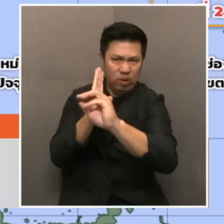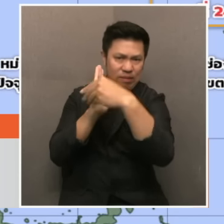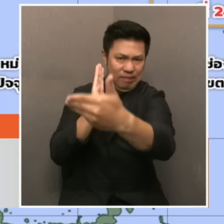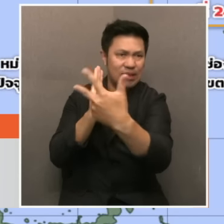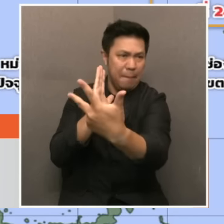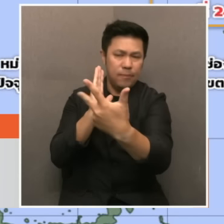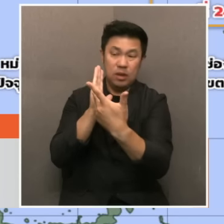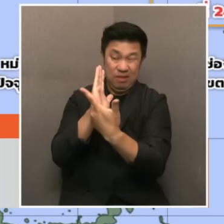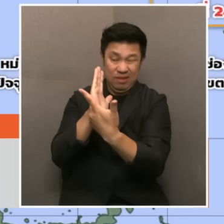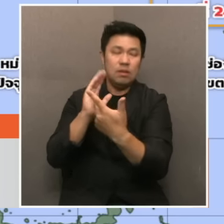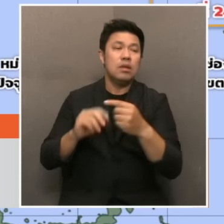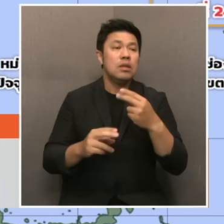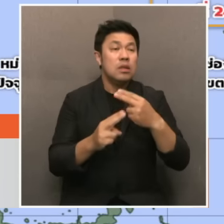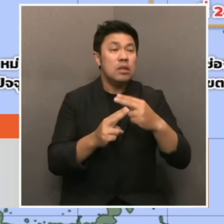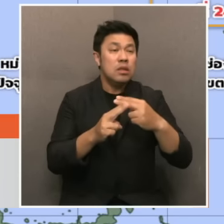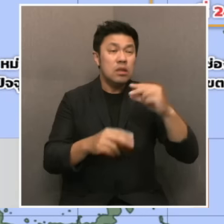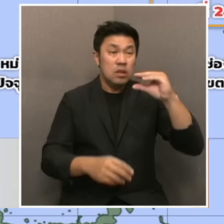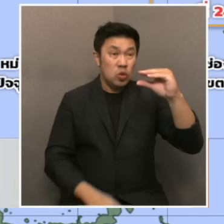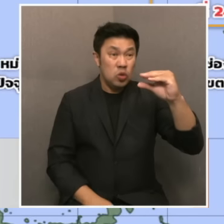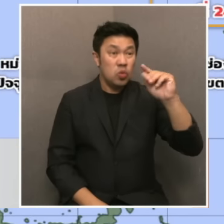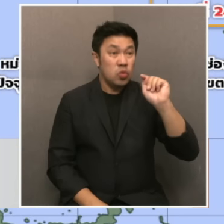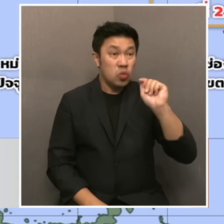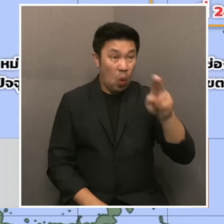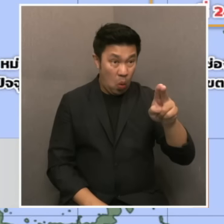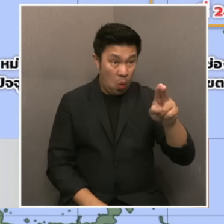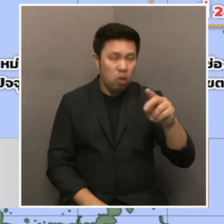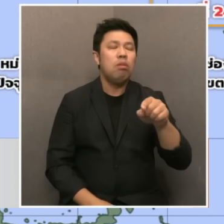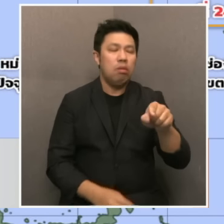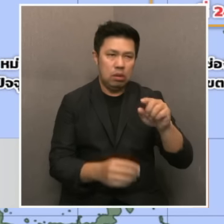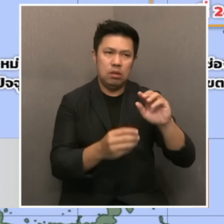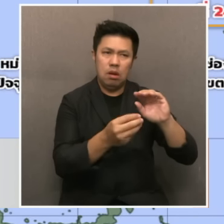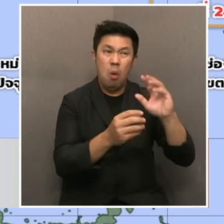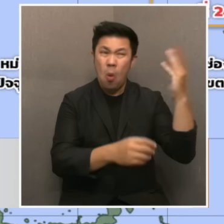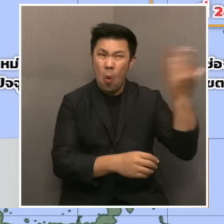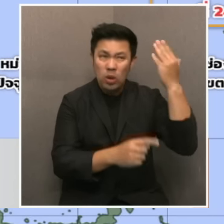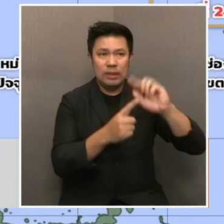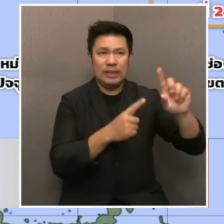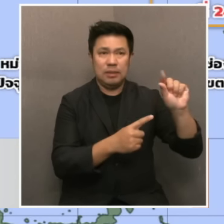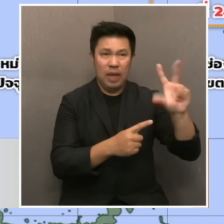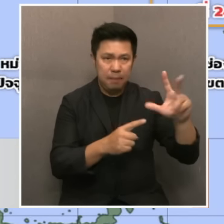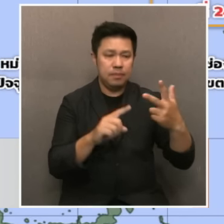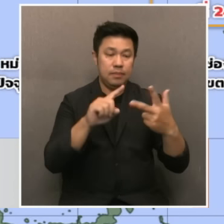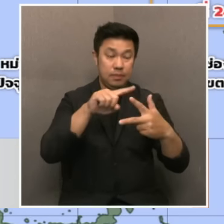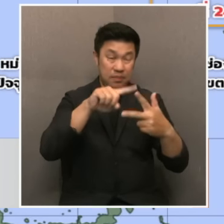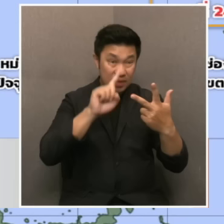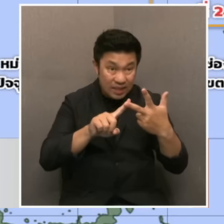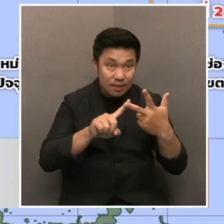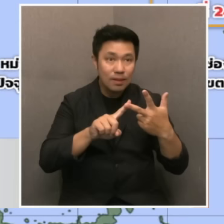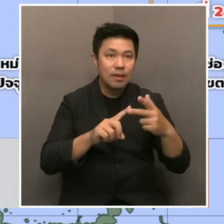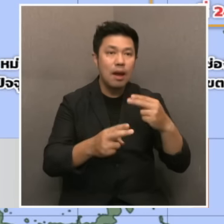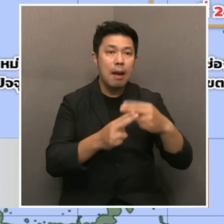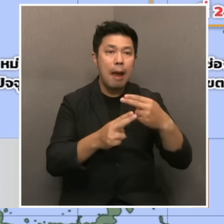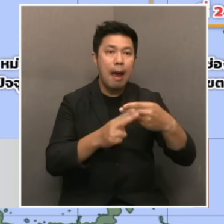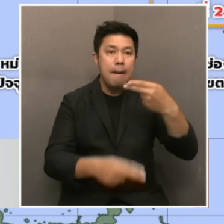คอพยุโซนร้อน โทราจีเป็พยุลูกที่ 23และโซนร้อน ม่านยี่เป็นพยุลูกที่